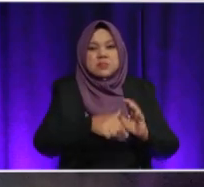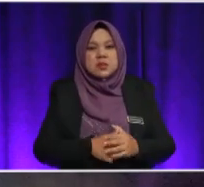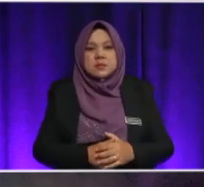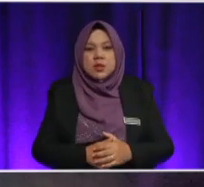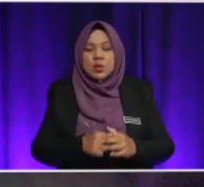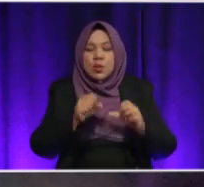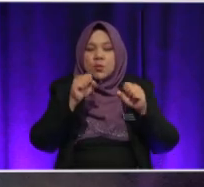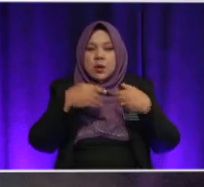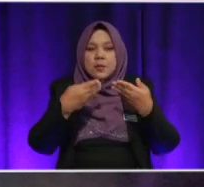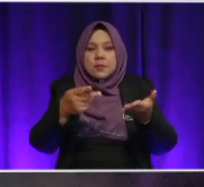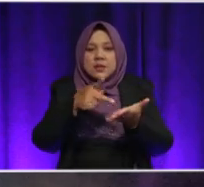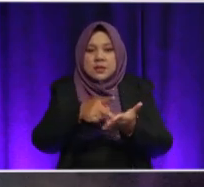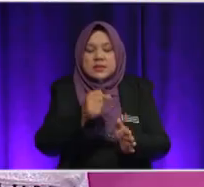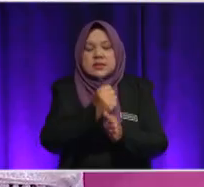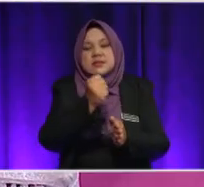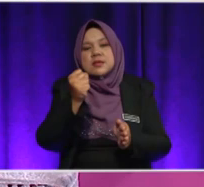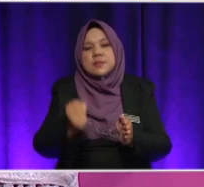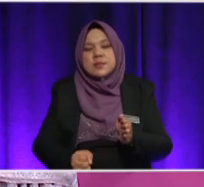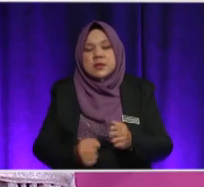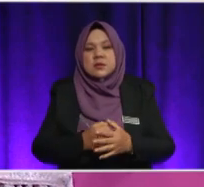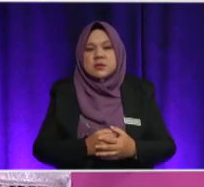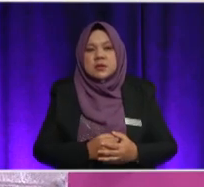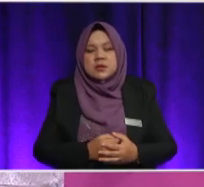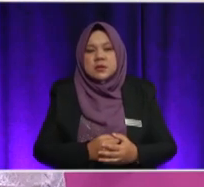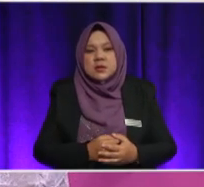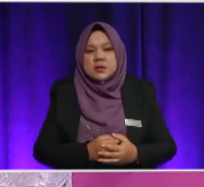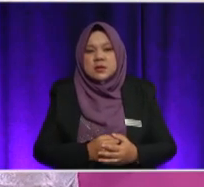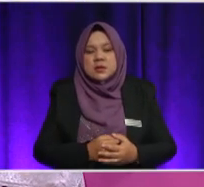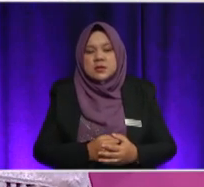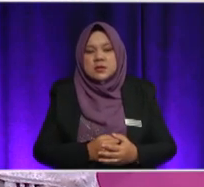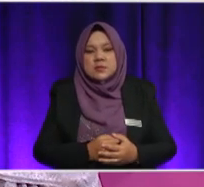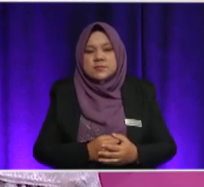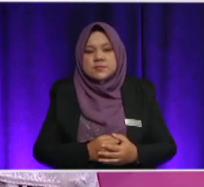memberi kesan sampingan kepada kepada badan kita